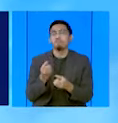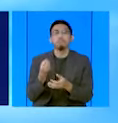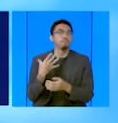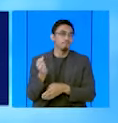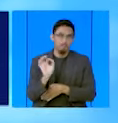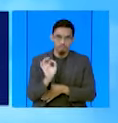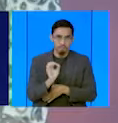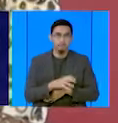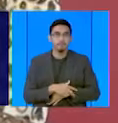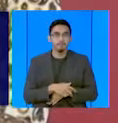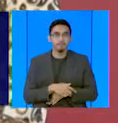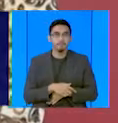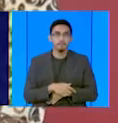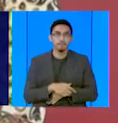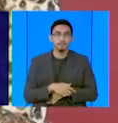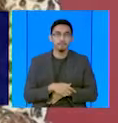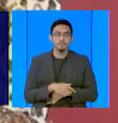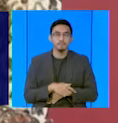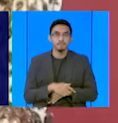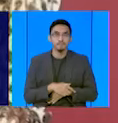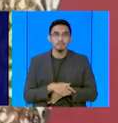otoritas IKN tersebut.